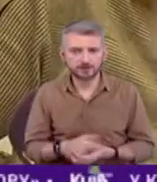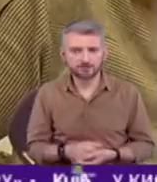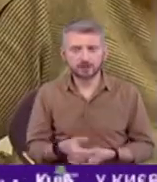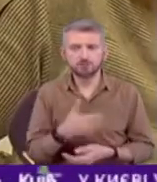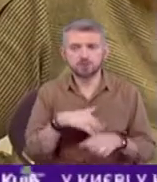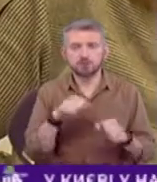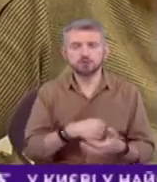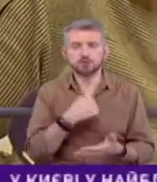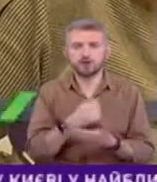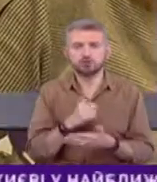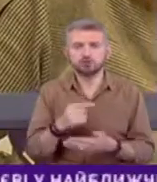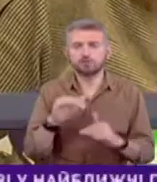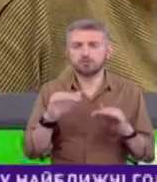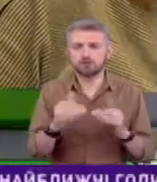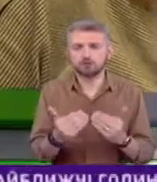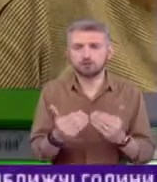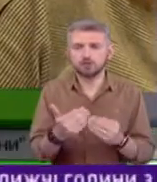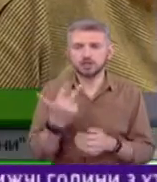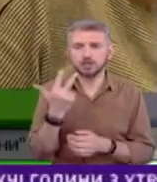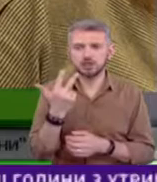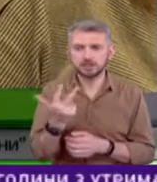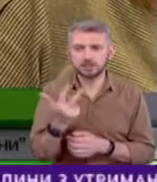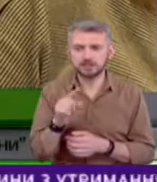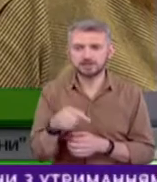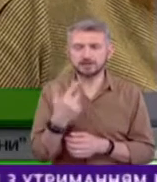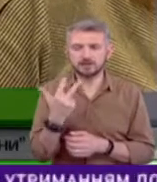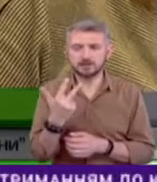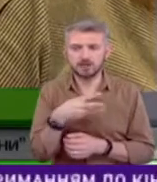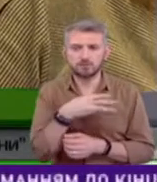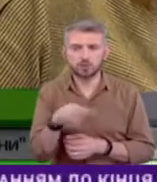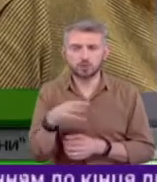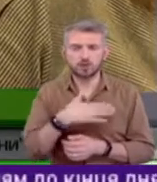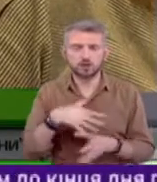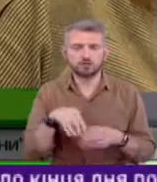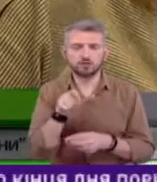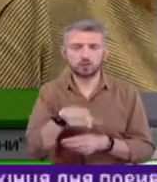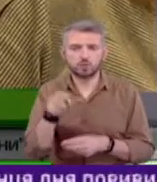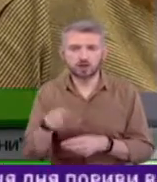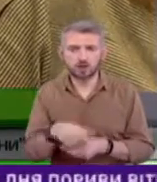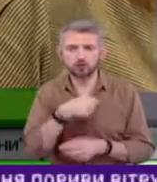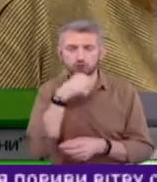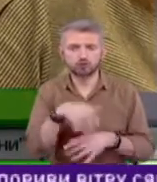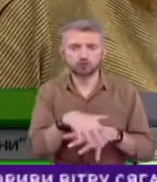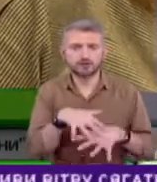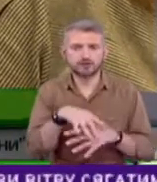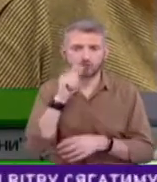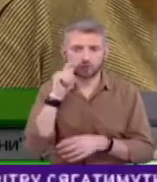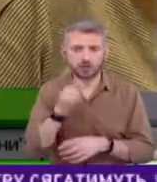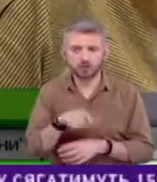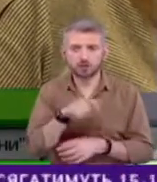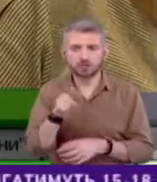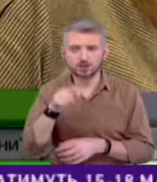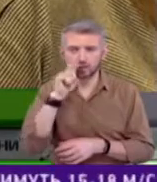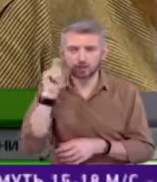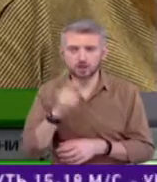можемо стверджувати, що щонайменше 3,3 мільйона наших співгромадян, дорослого населення України, громадян